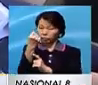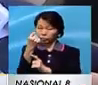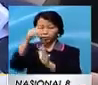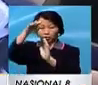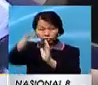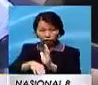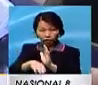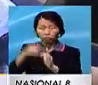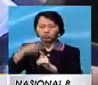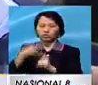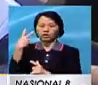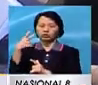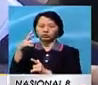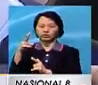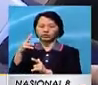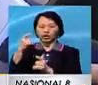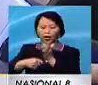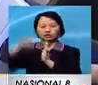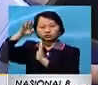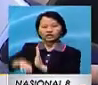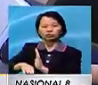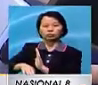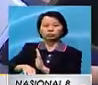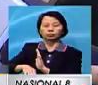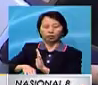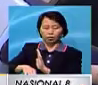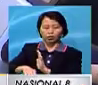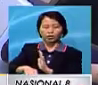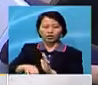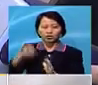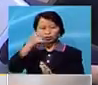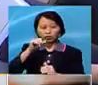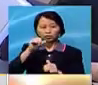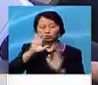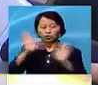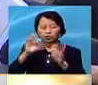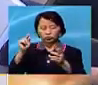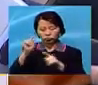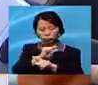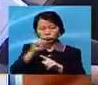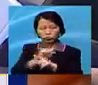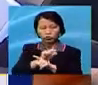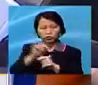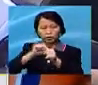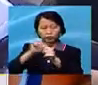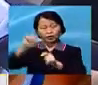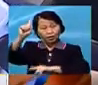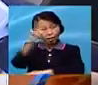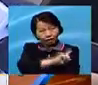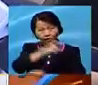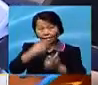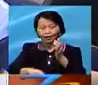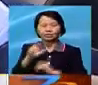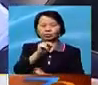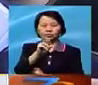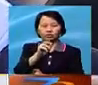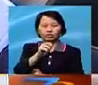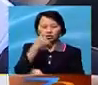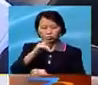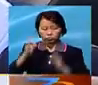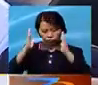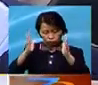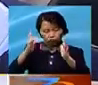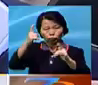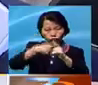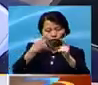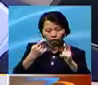maka bulan Disember harga akan jatuh. Sebab kita tak pakai everyday price. Kita pakai weighted average price untuk preceding